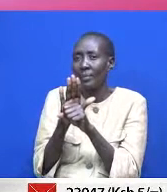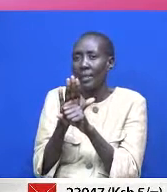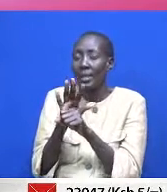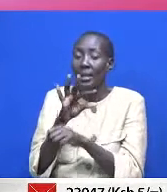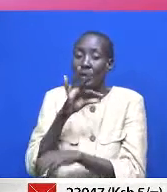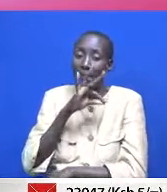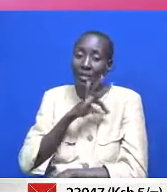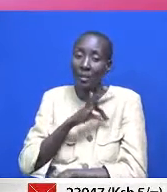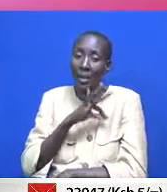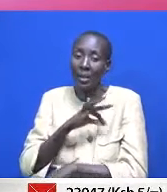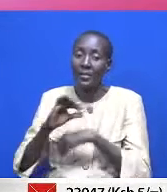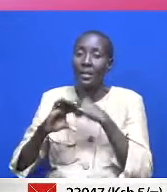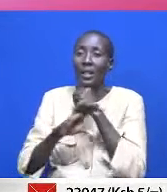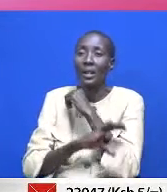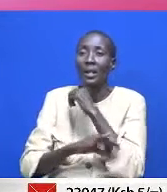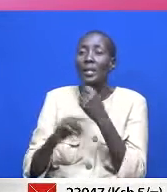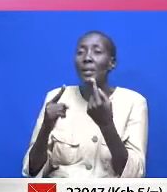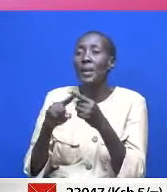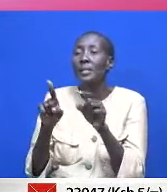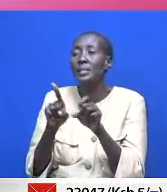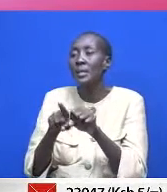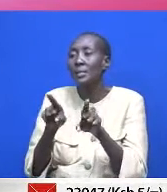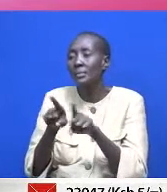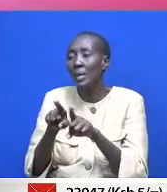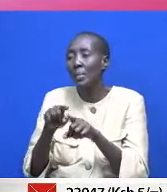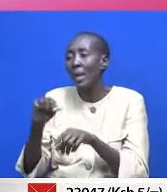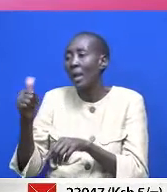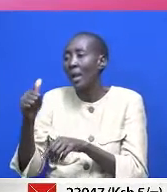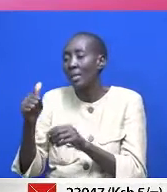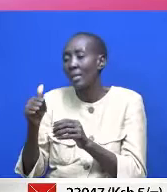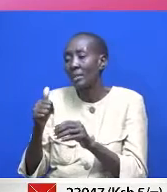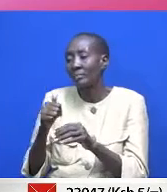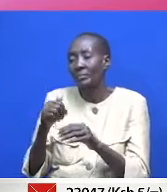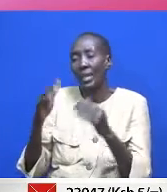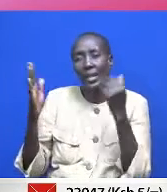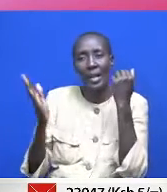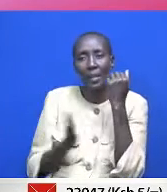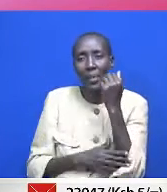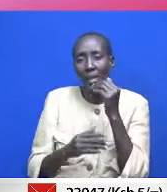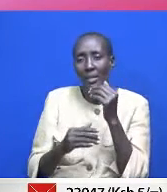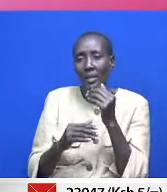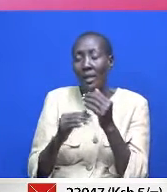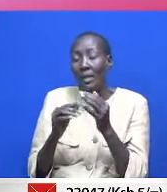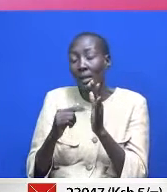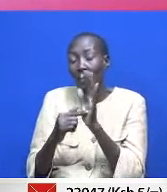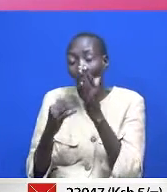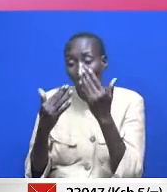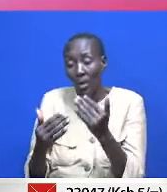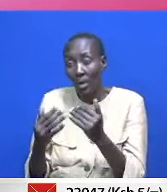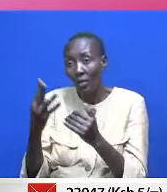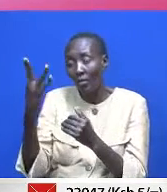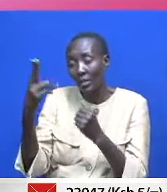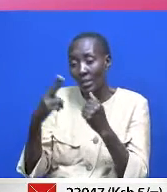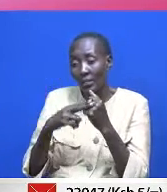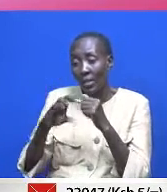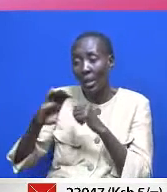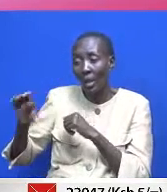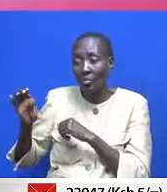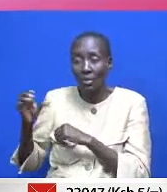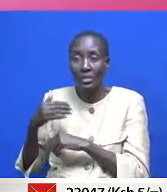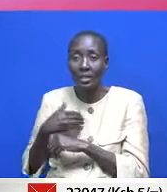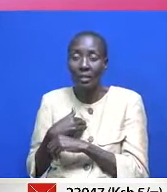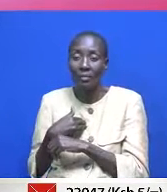yetu, lakini kuna mengi pia ambayo imeturudisha nyuma, haswa kama county. Sasa tuko na counties karibu 47.